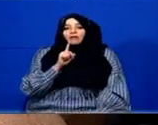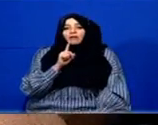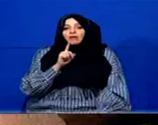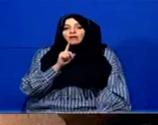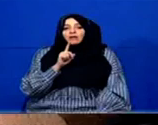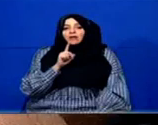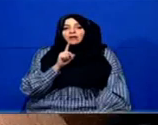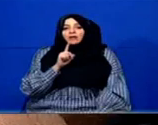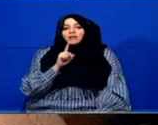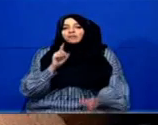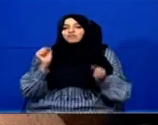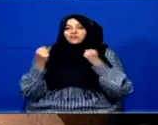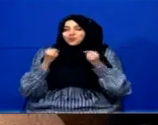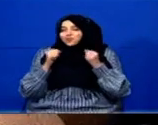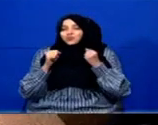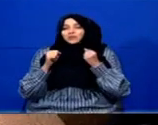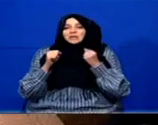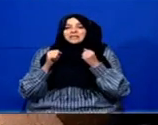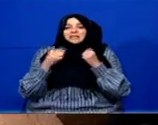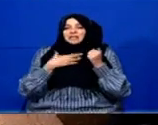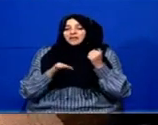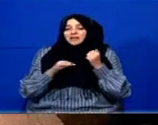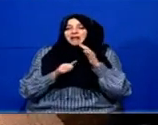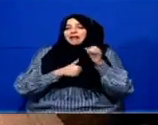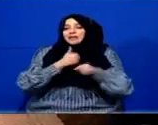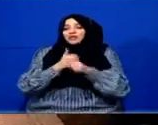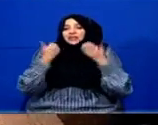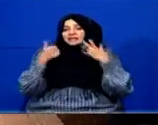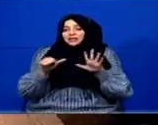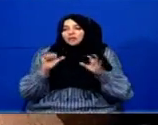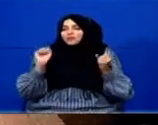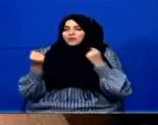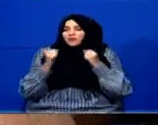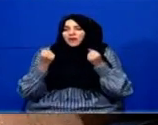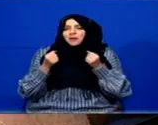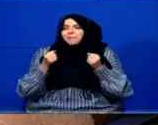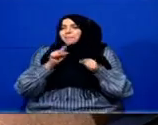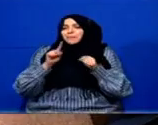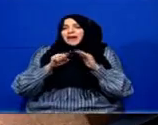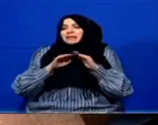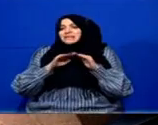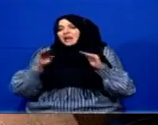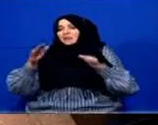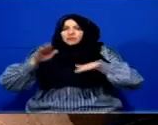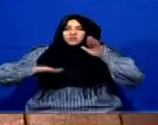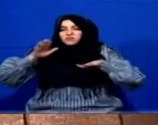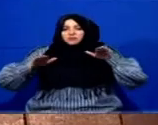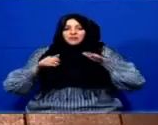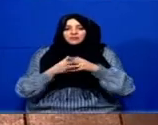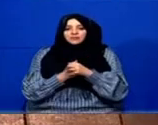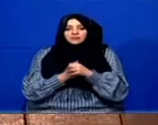اضطراب يعني قلق وتحس بهذا البنت بتقول انها تحس بها القلق والاضرار يعني الذي تعاني منه